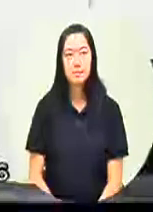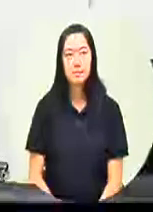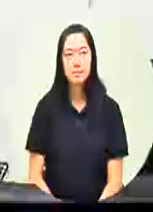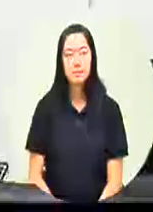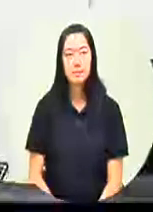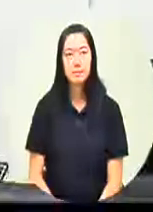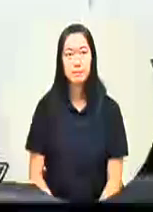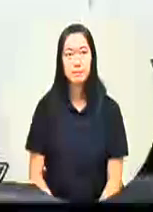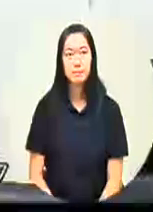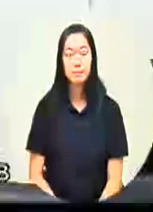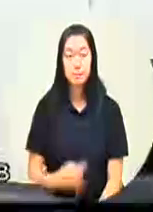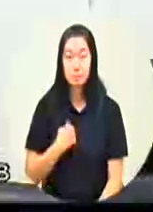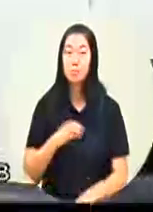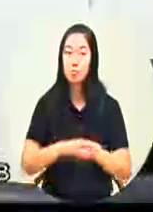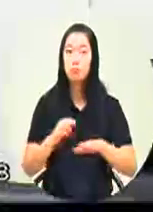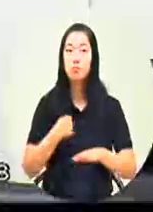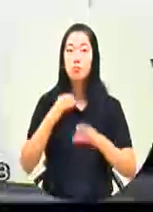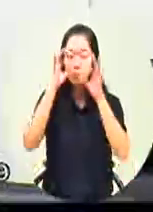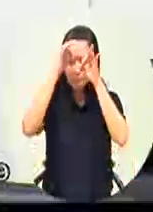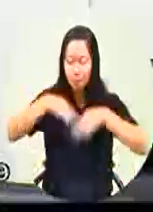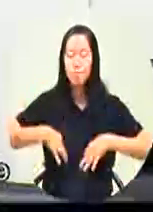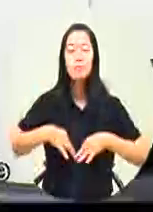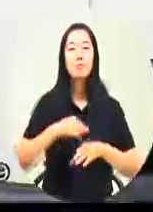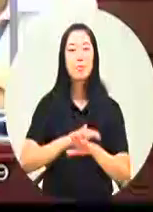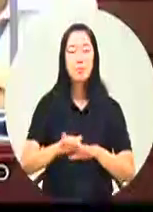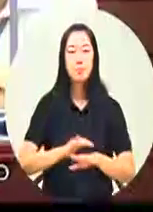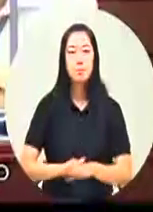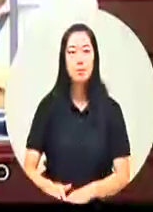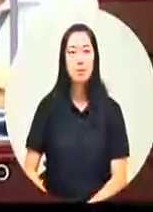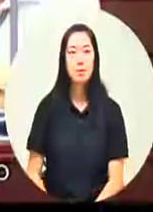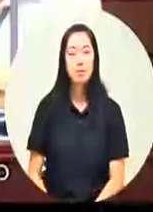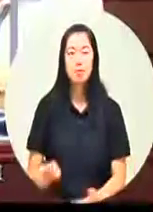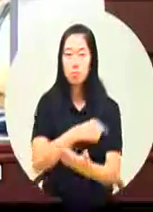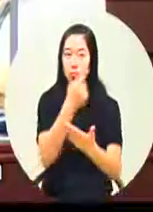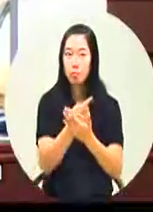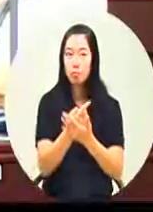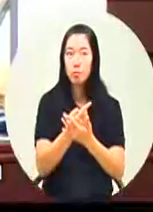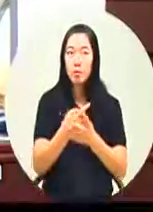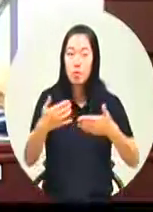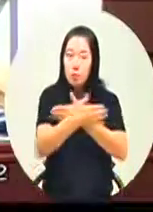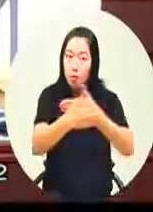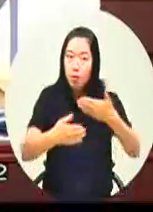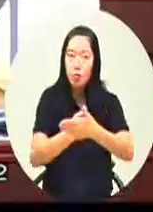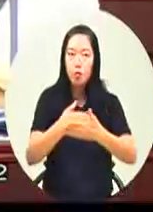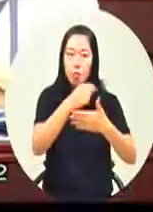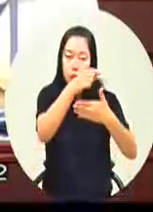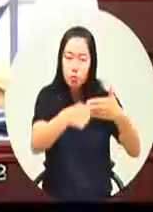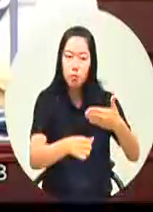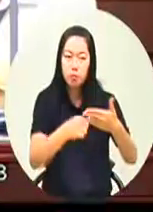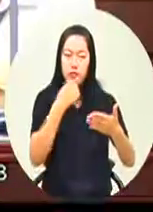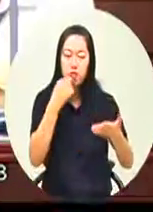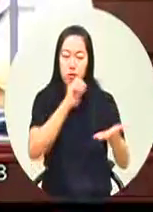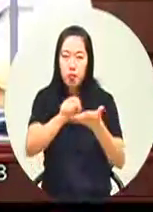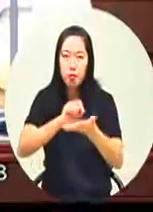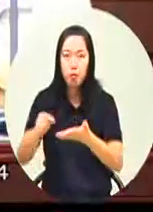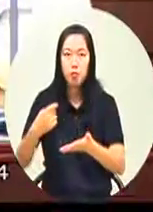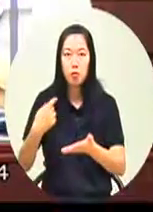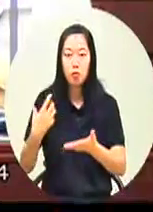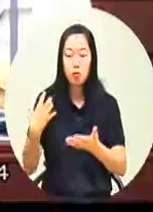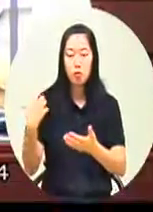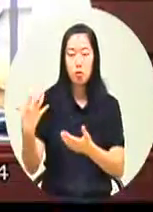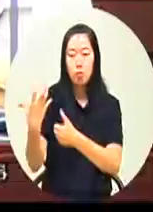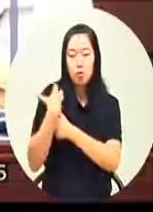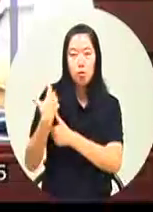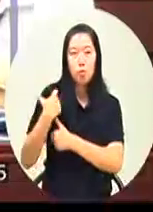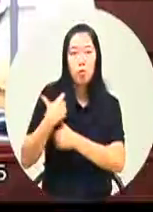是我们会来检讨啊，会来检讨。那整个交通的执法也不是交通局去开那个罚单哈、哦。那所以